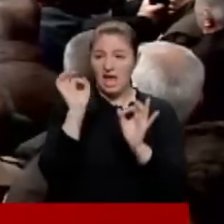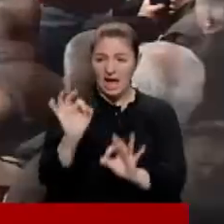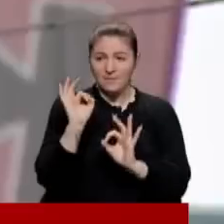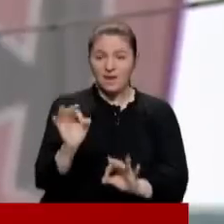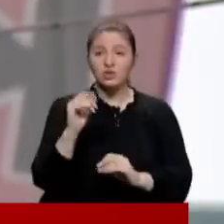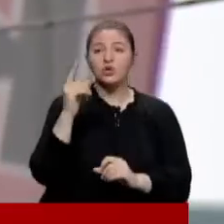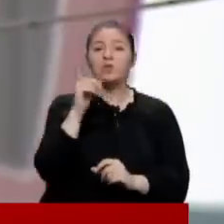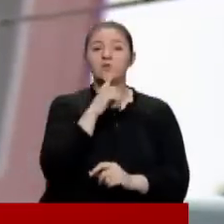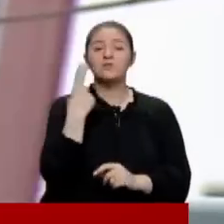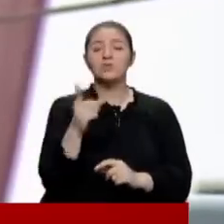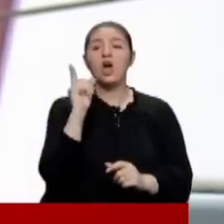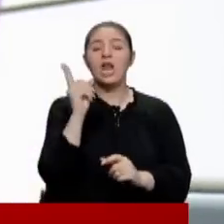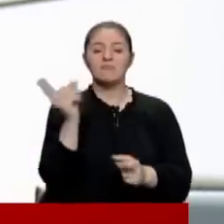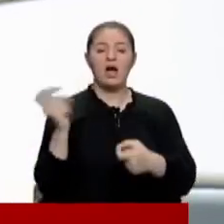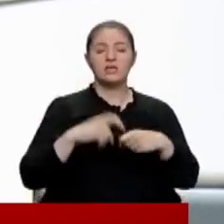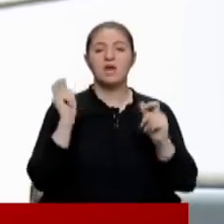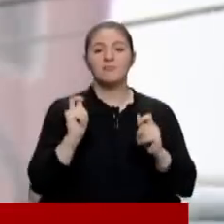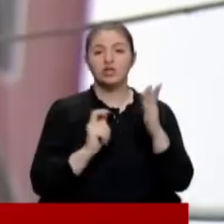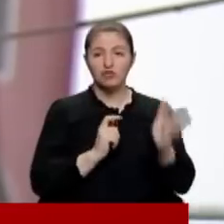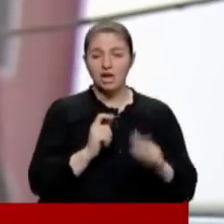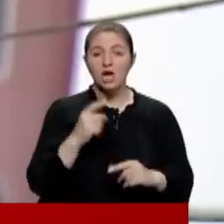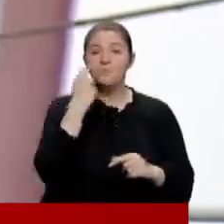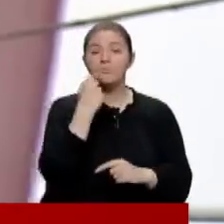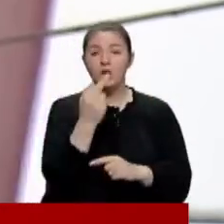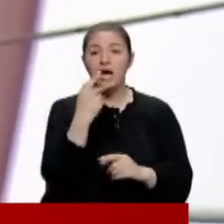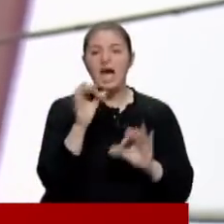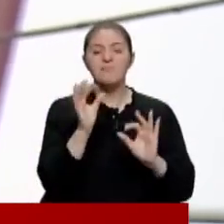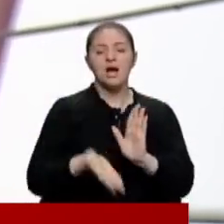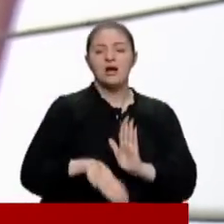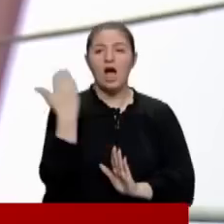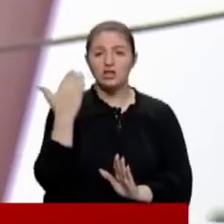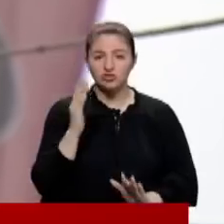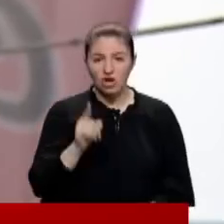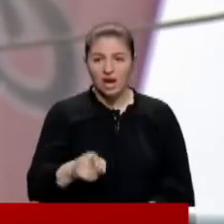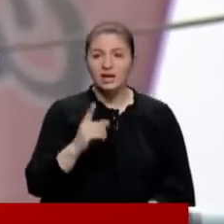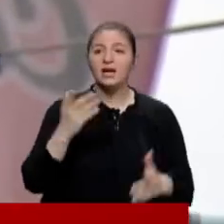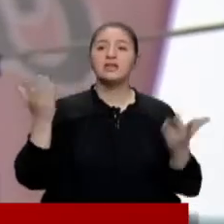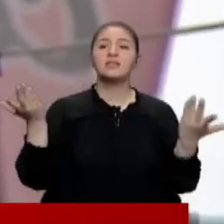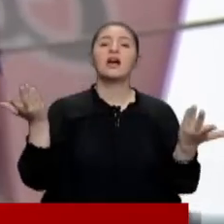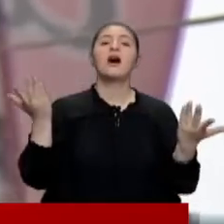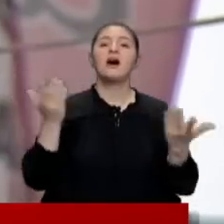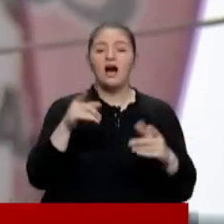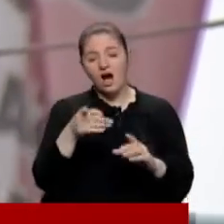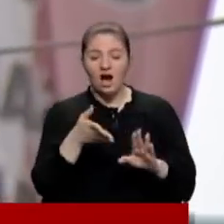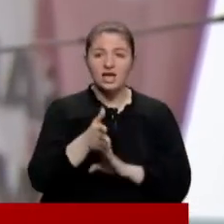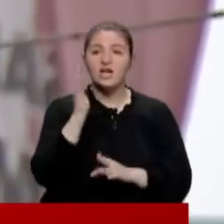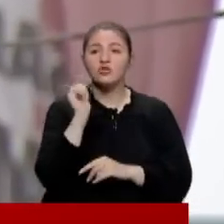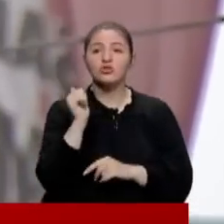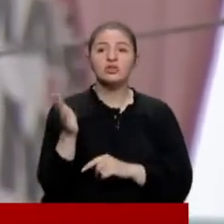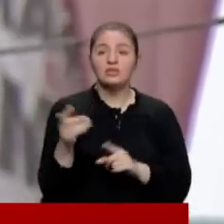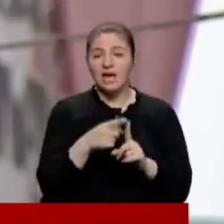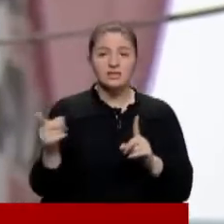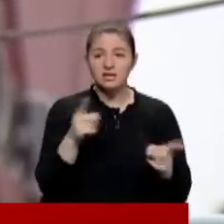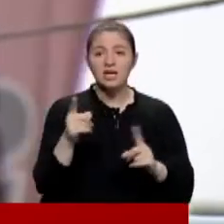kazanmaz 100 bin öğretmen ataması yapılacak. Mülakat derhal kaldırılacak. Ya aradan geçen günler